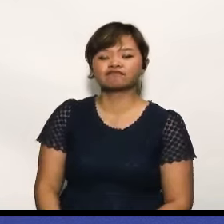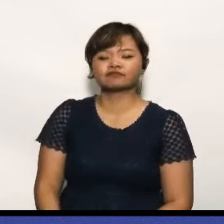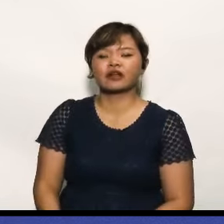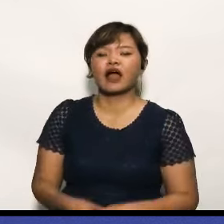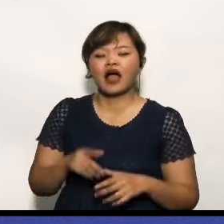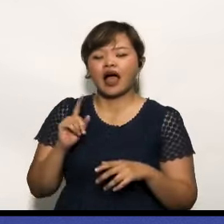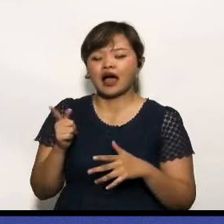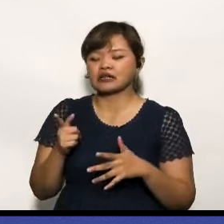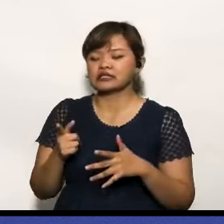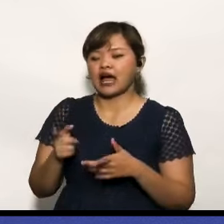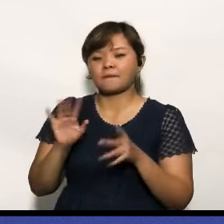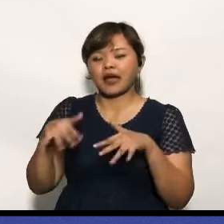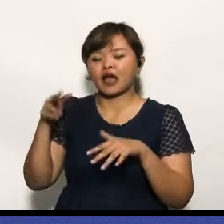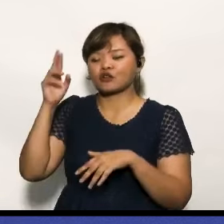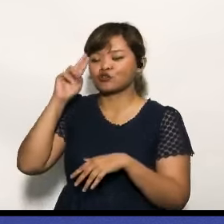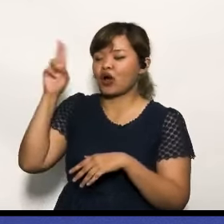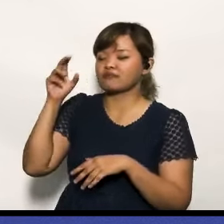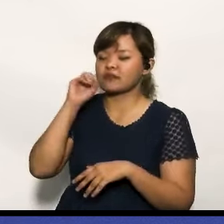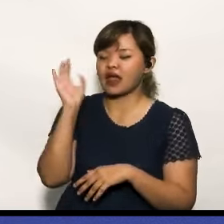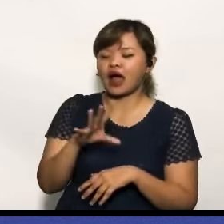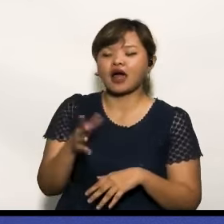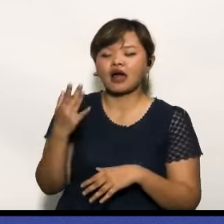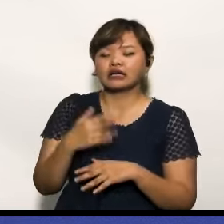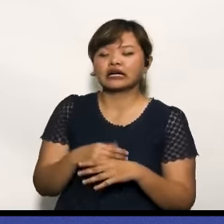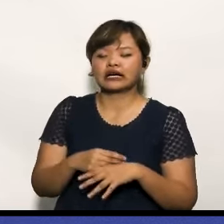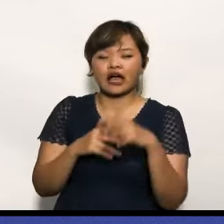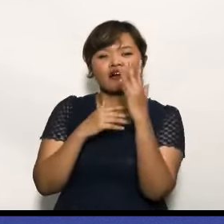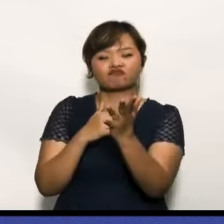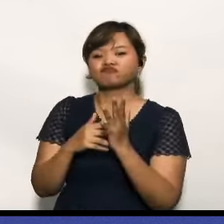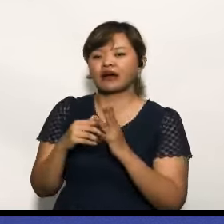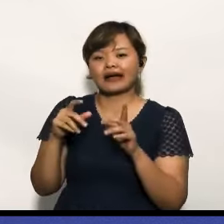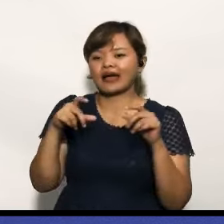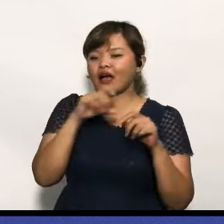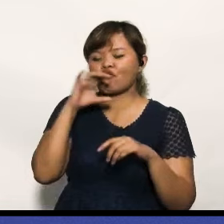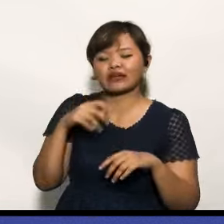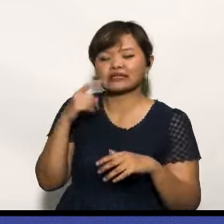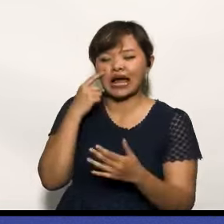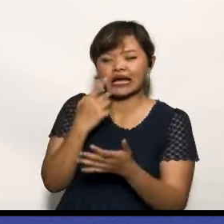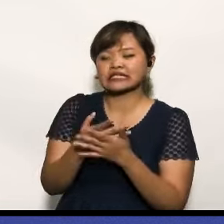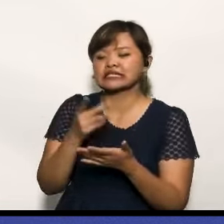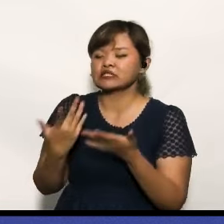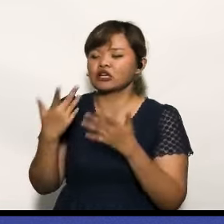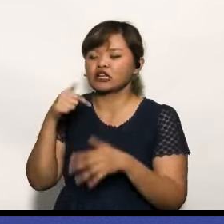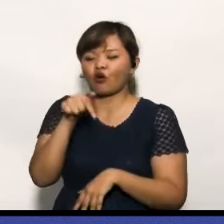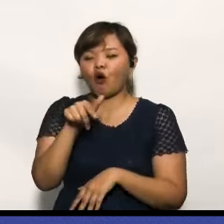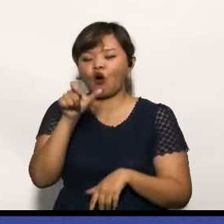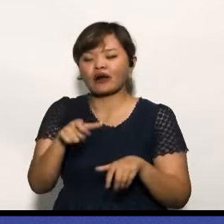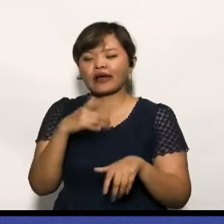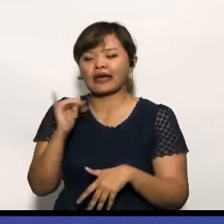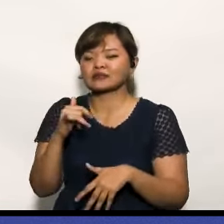daripadaku di depan banyak saksi, percayakanlah itu kepada orang-orang yang dapat dipercayai, yang juga cakap mengajar orang